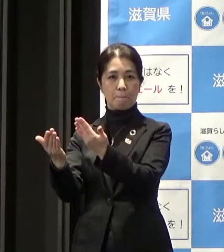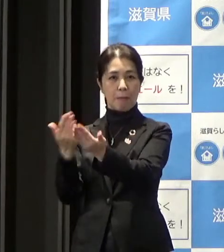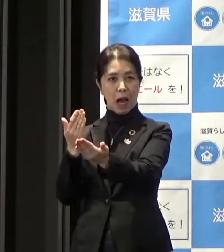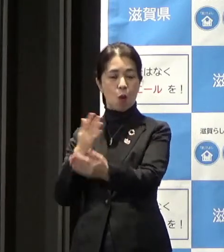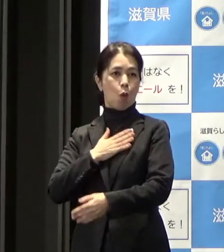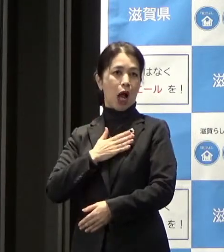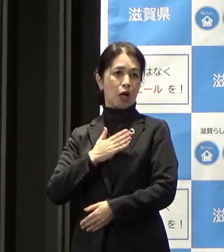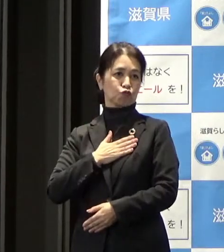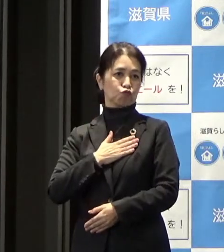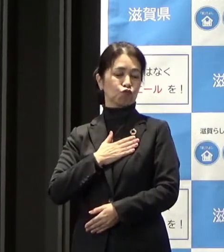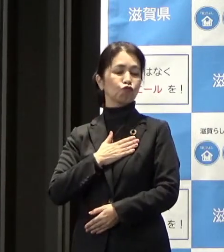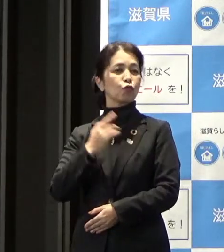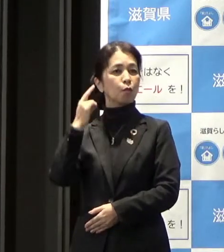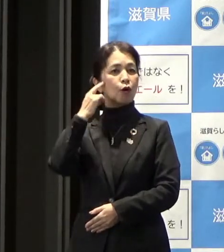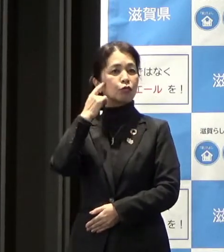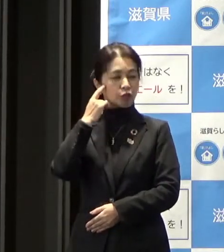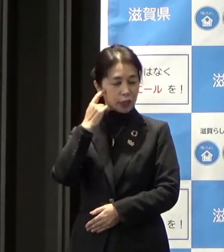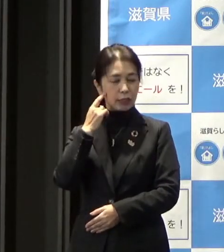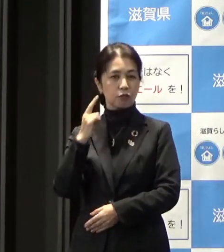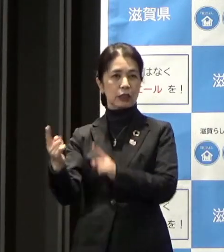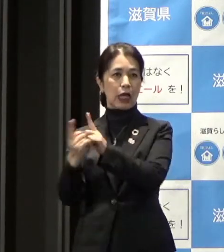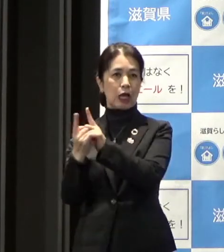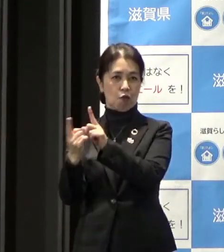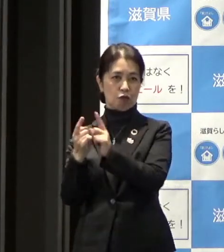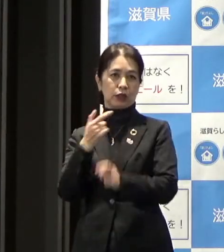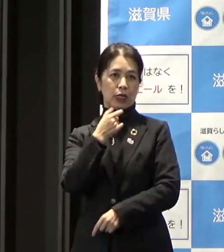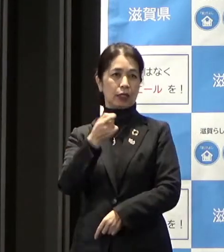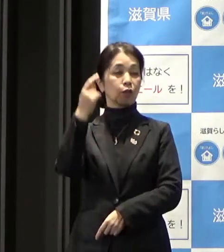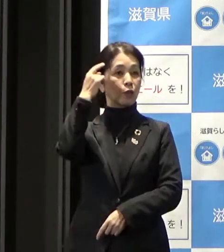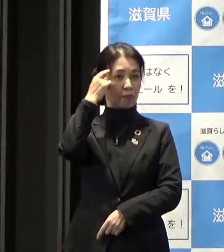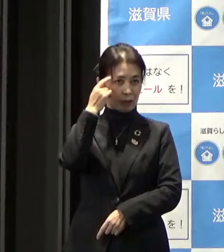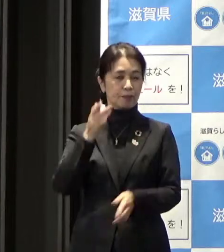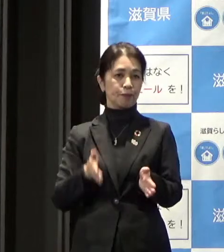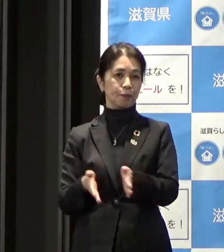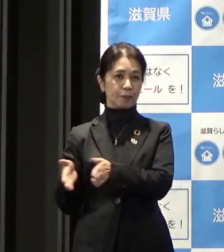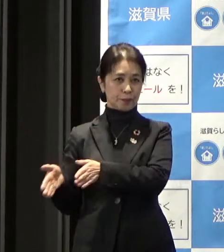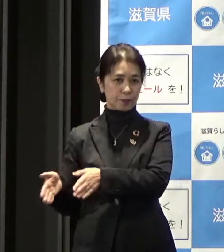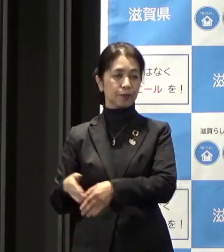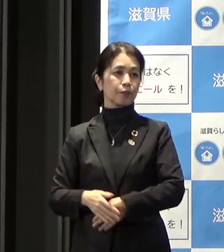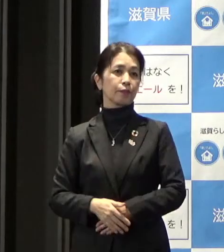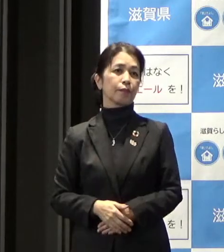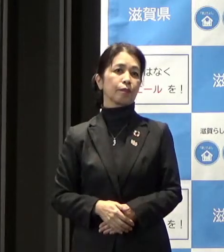その結果に応じた対応もしっかりと行っていきたいと思います。